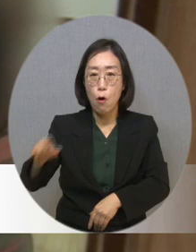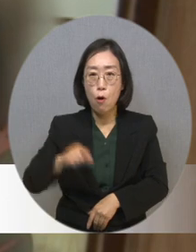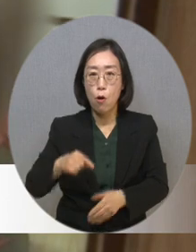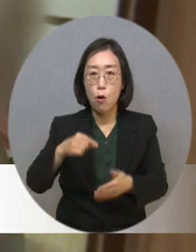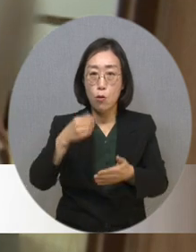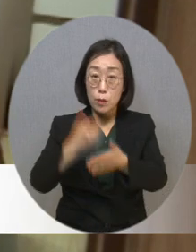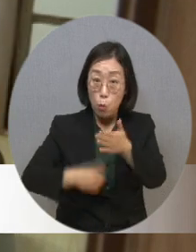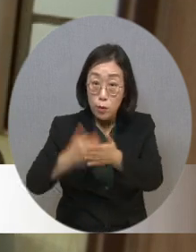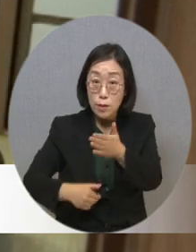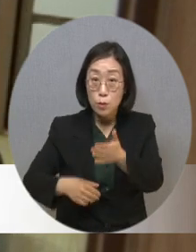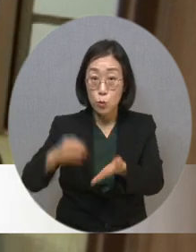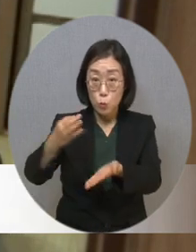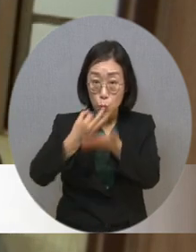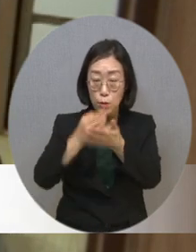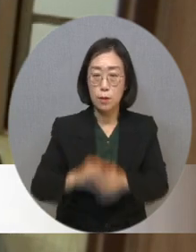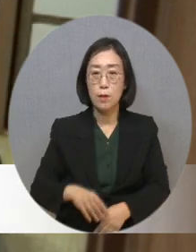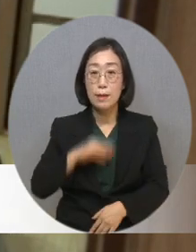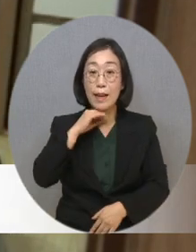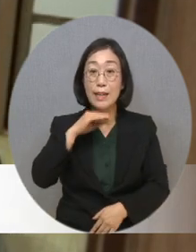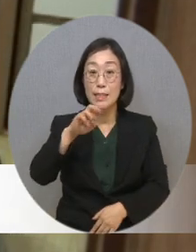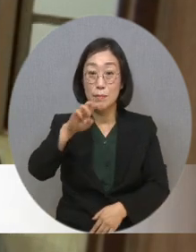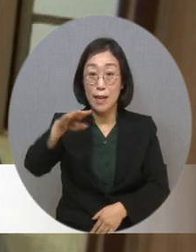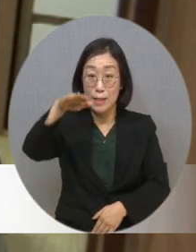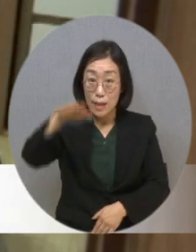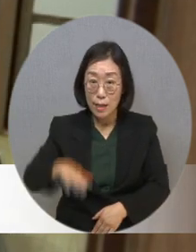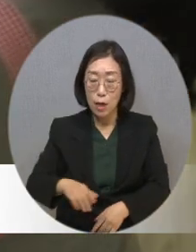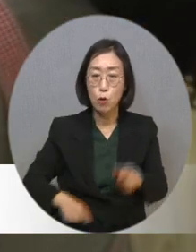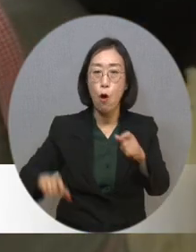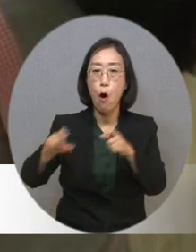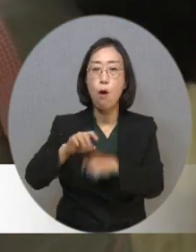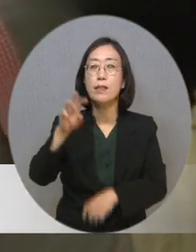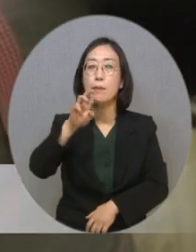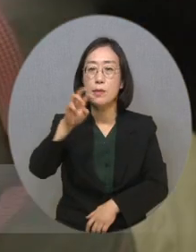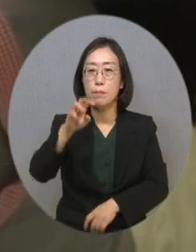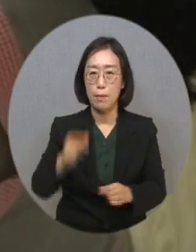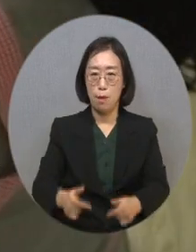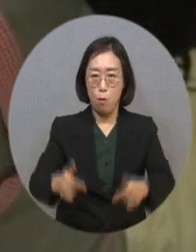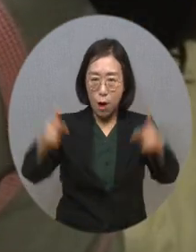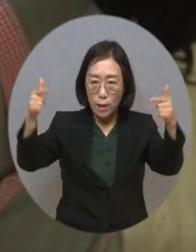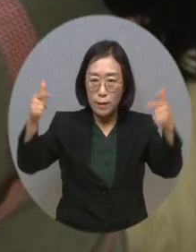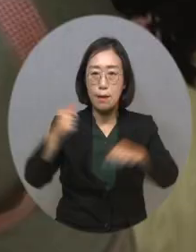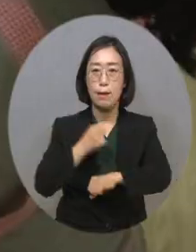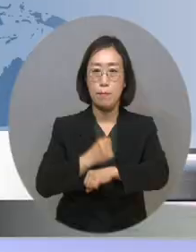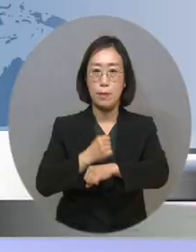대상도 기존 24세 이하에서 30세 미만으로 확대합니다